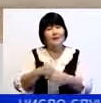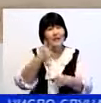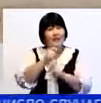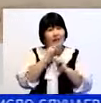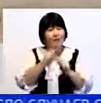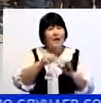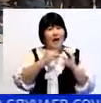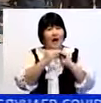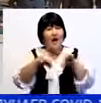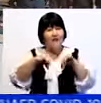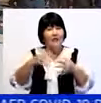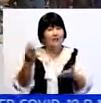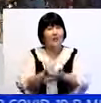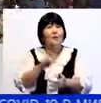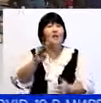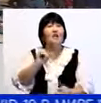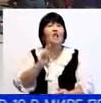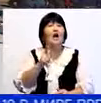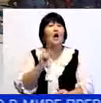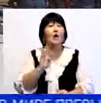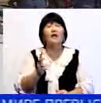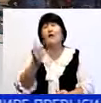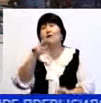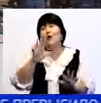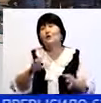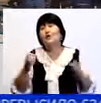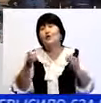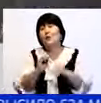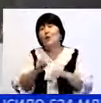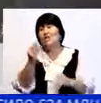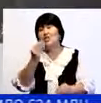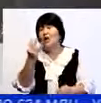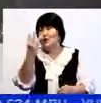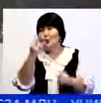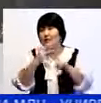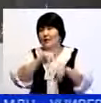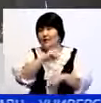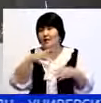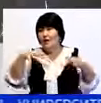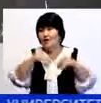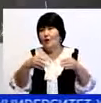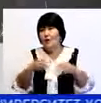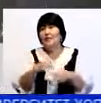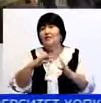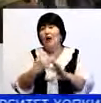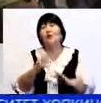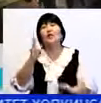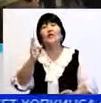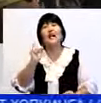приз – автомобиль – завоевали жанакурганцы. Второе место – сборная Шиеля. Тройку сильнейших замкнула команда из аула